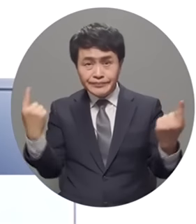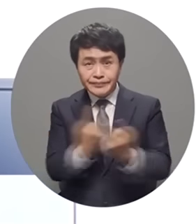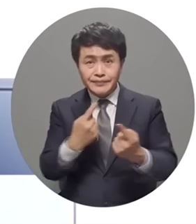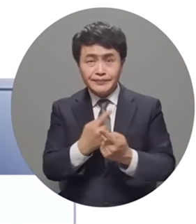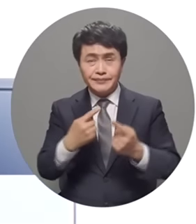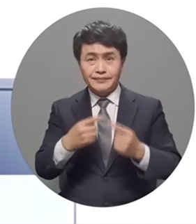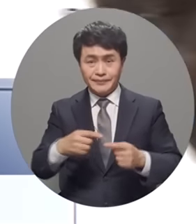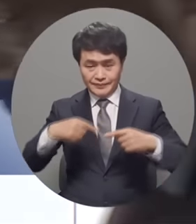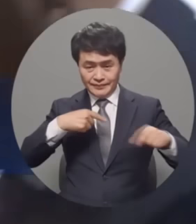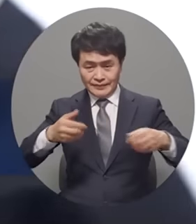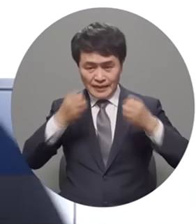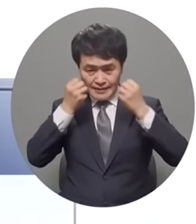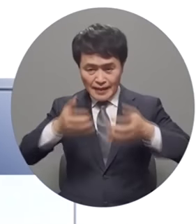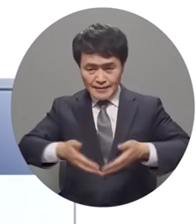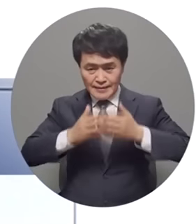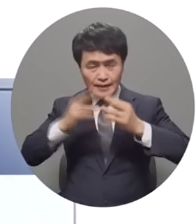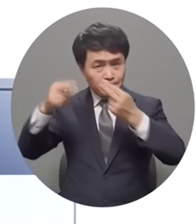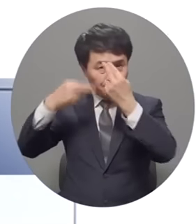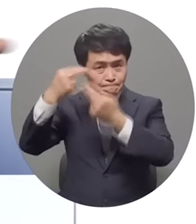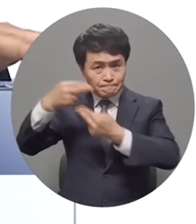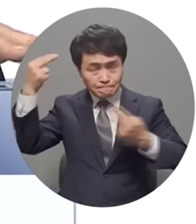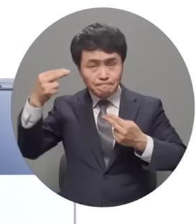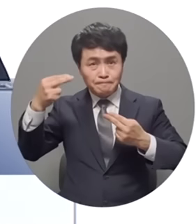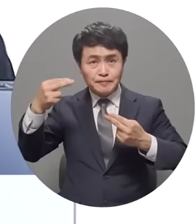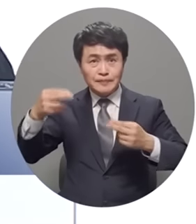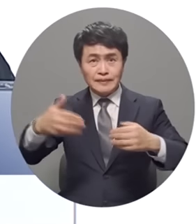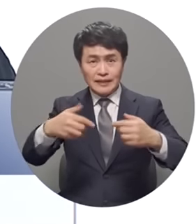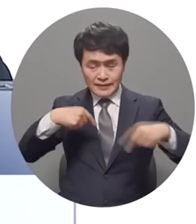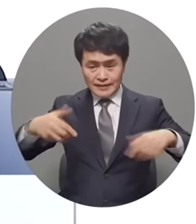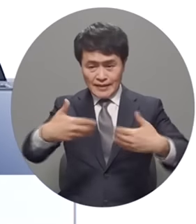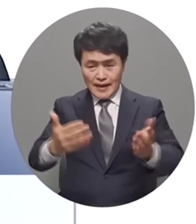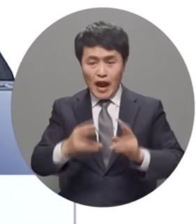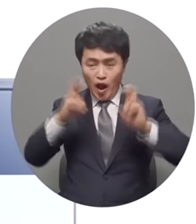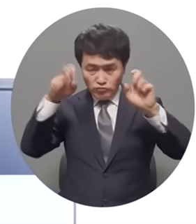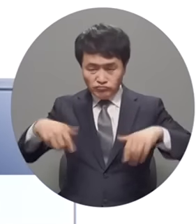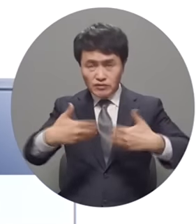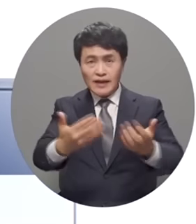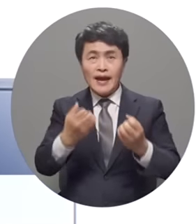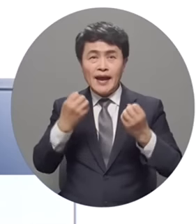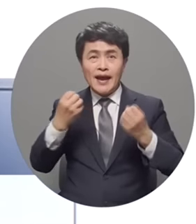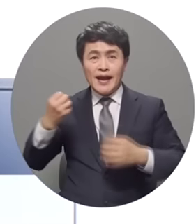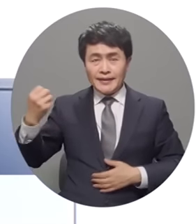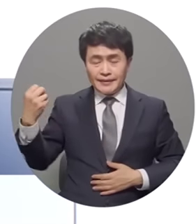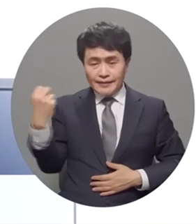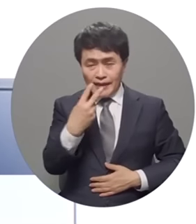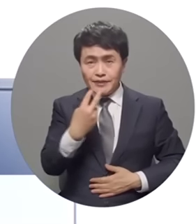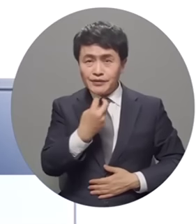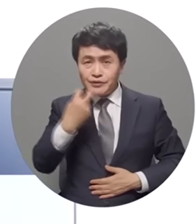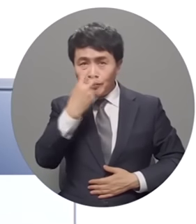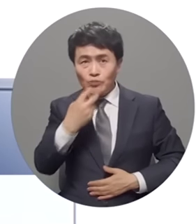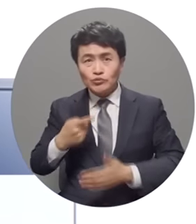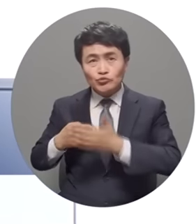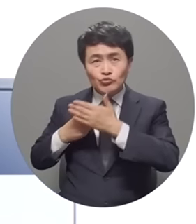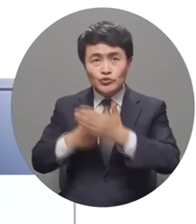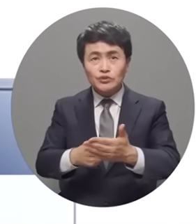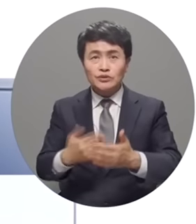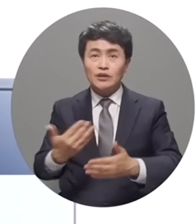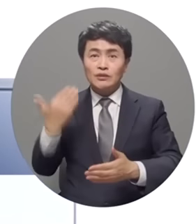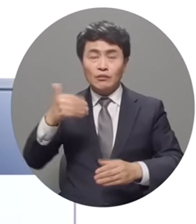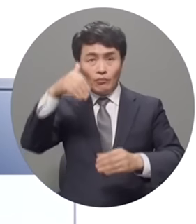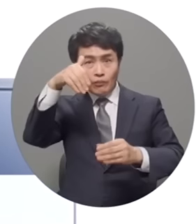재창당하는 각오로서 당의 것을 백지 상태에서 시작해서 다시 한번 검토하는 것이 그래서 지난번에